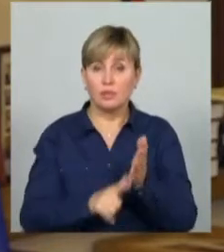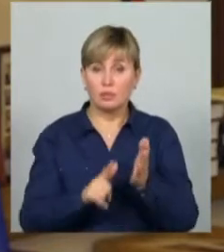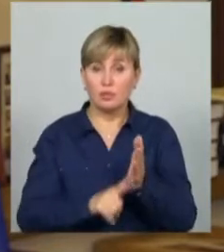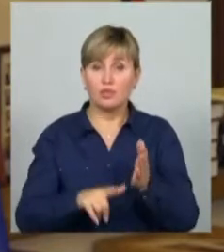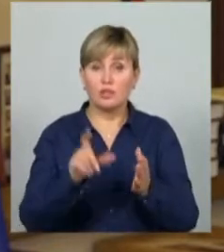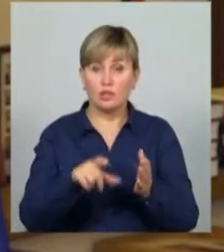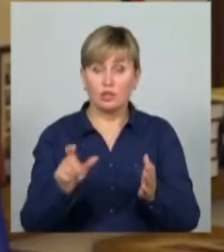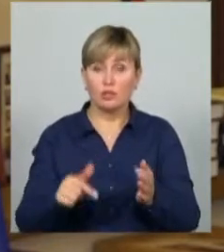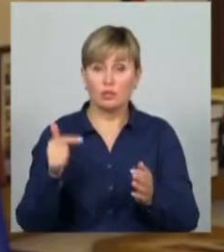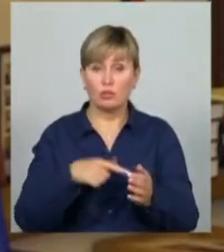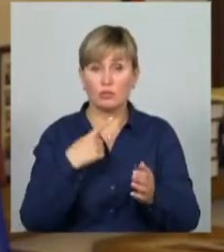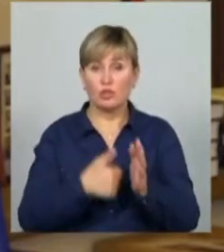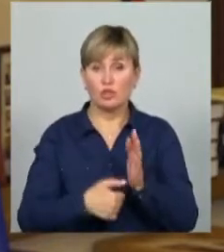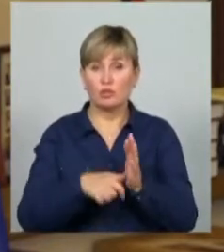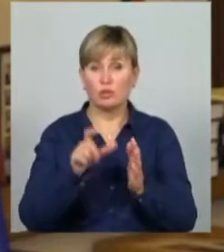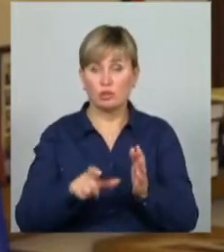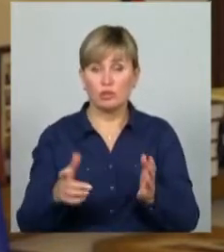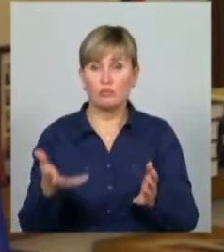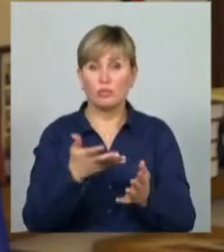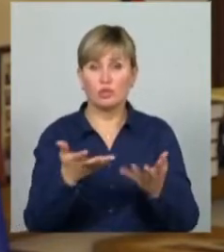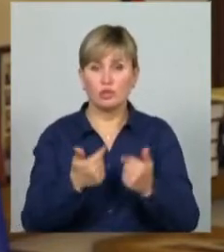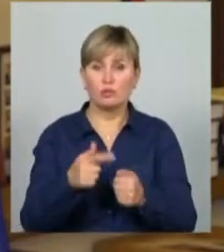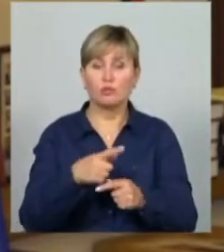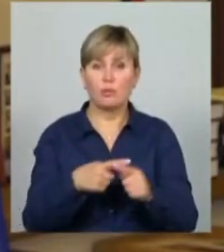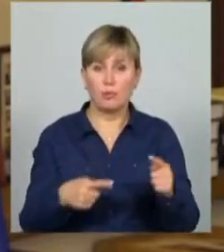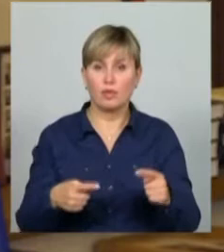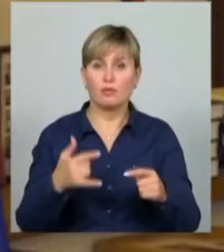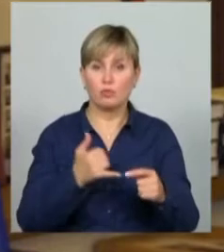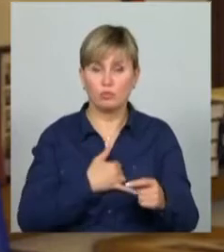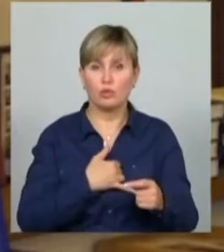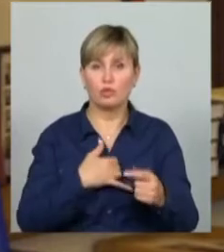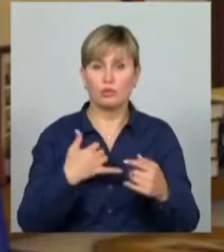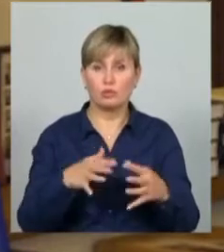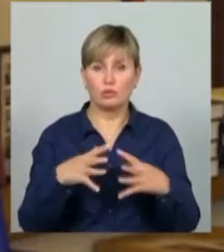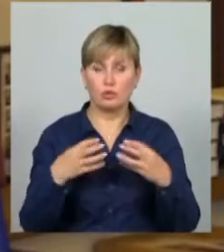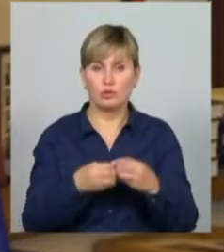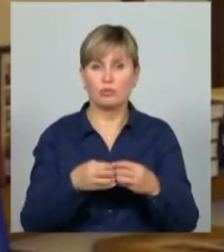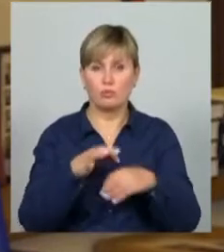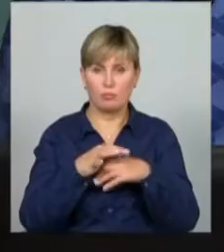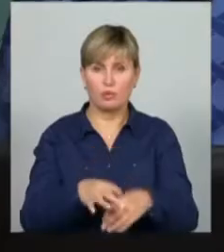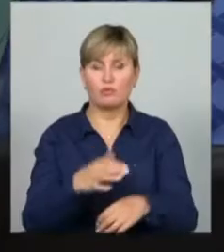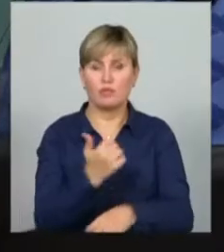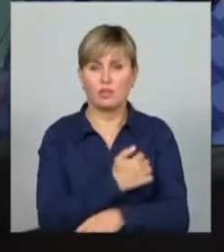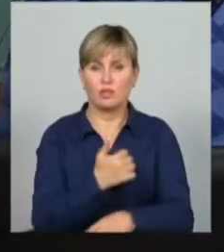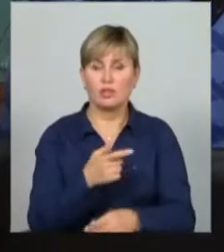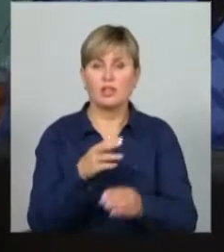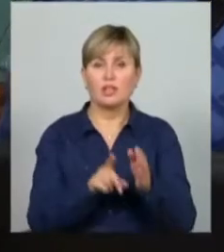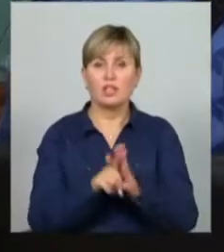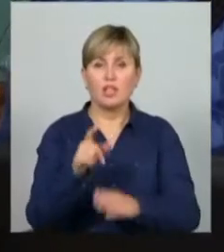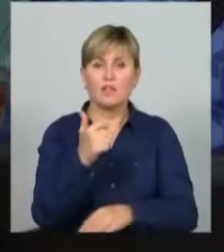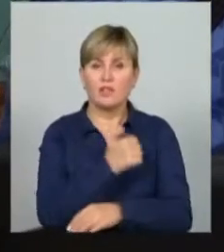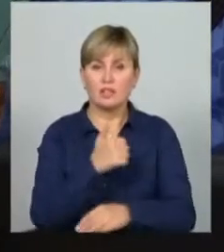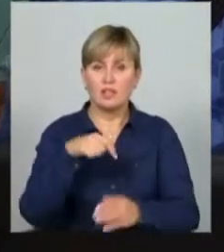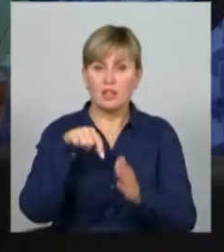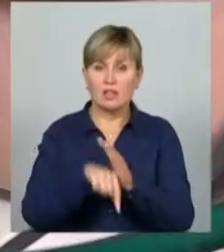570 человек, грубо говоря, 600 человек, мы считаем, что половина у нас со семьями пройдут вакцинацию. До начала вакцинации в